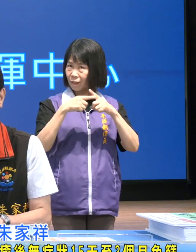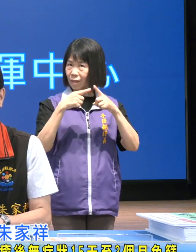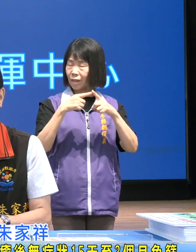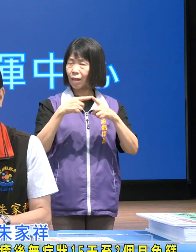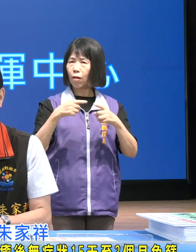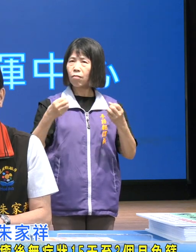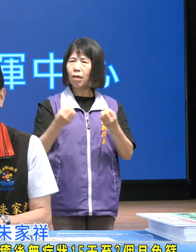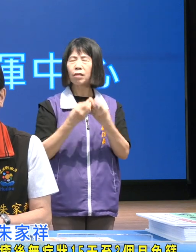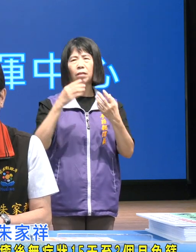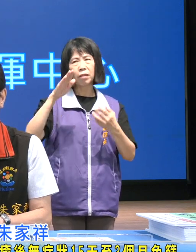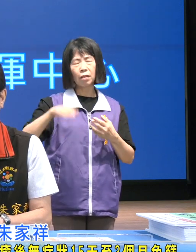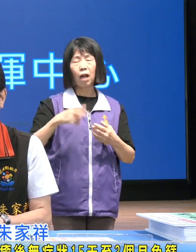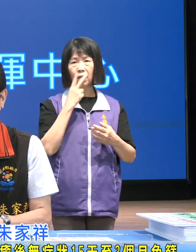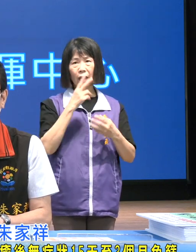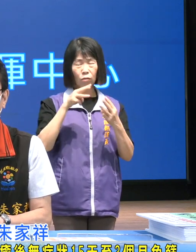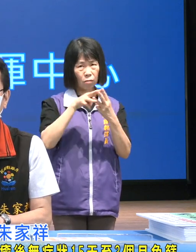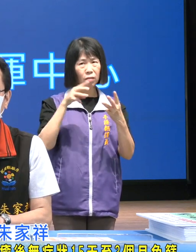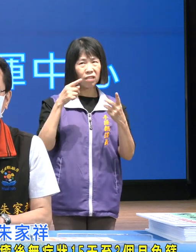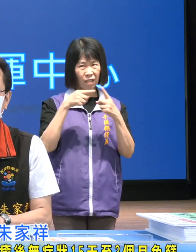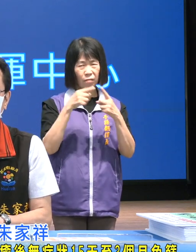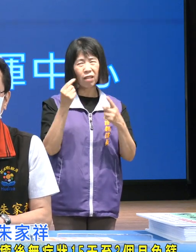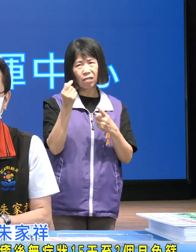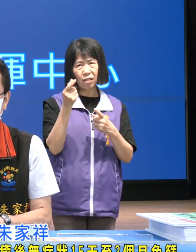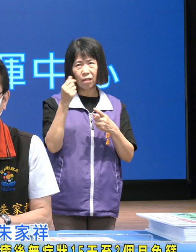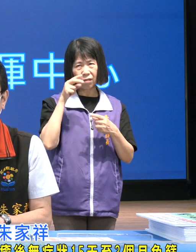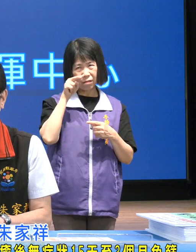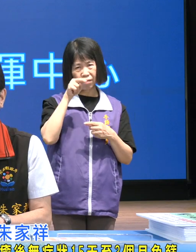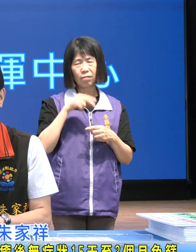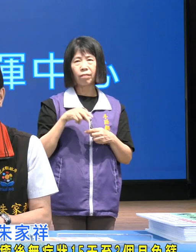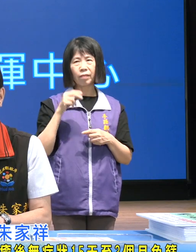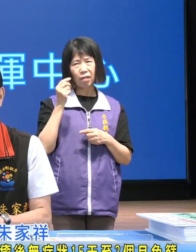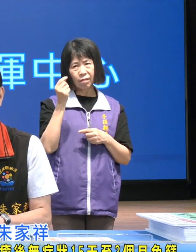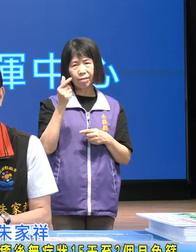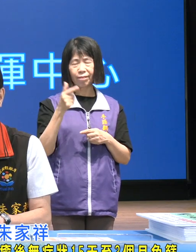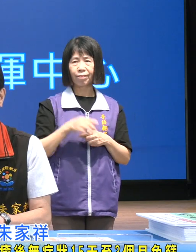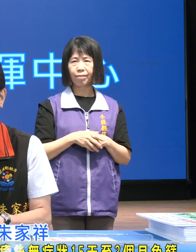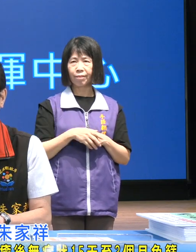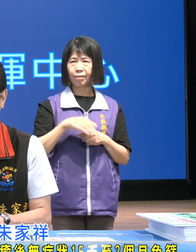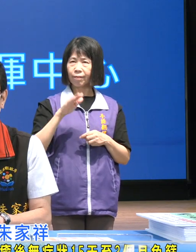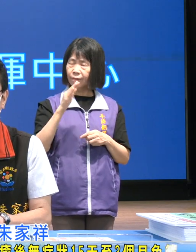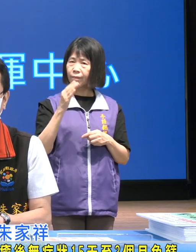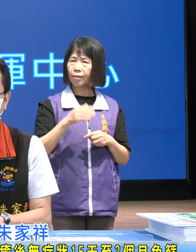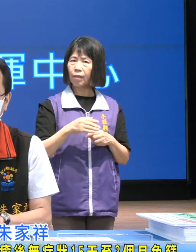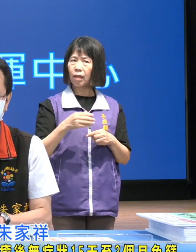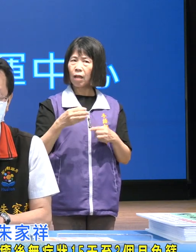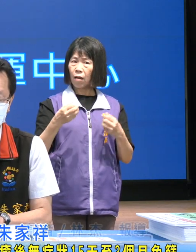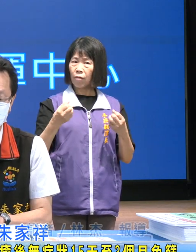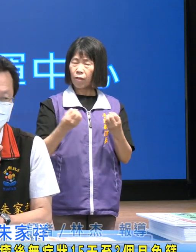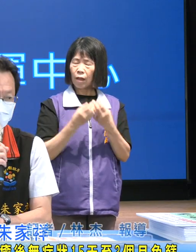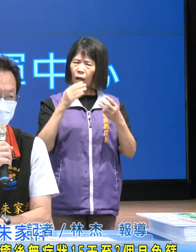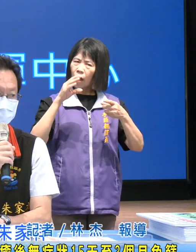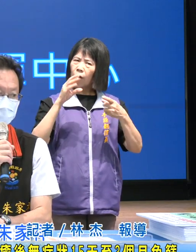哈，低。那但是呢啊，我想我们最坏情况预估也是可能是发生几率是